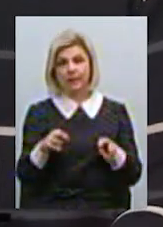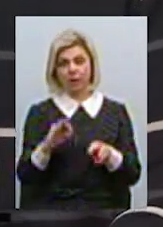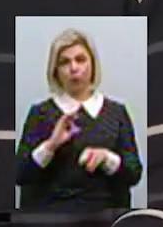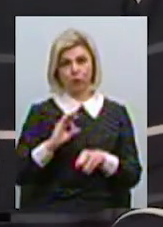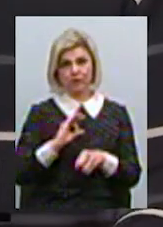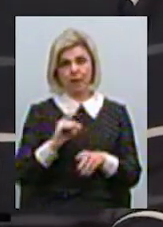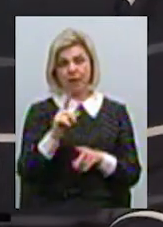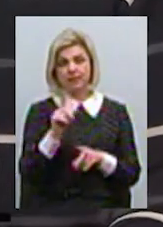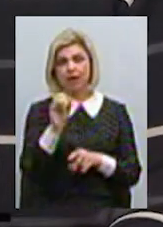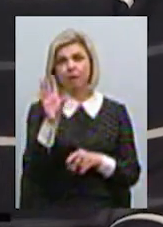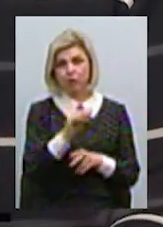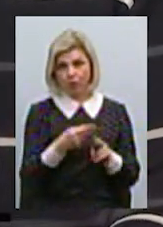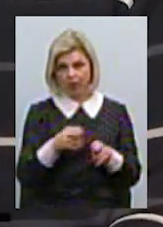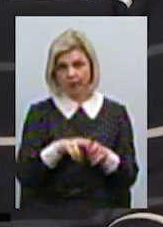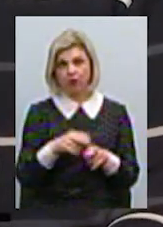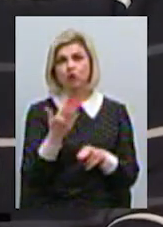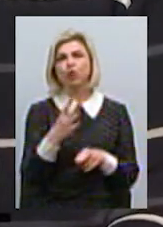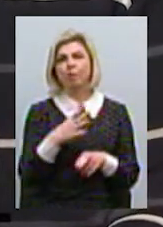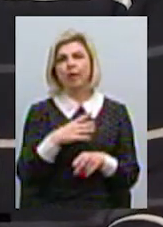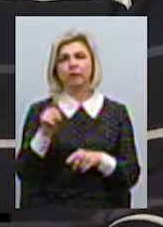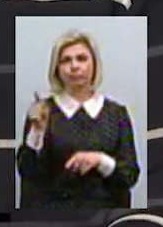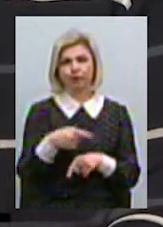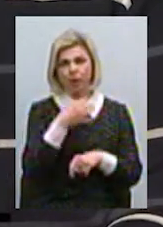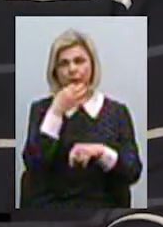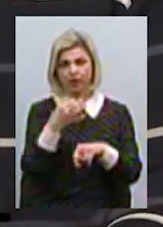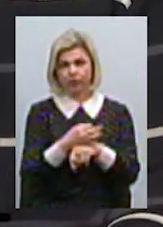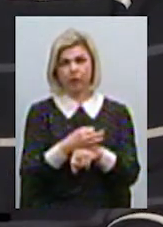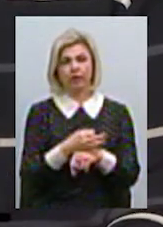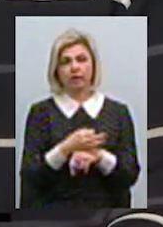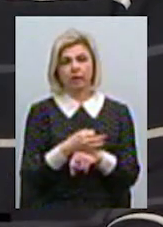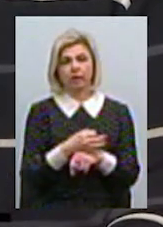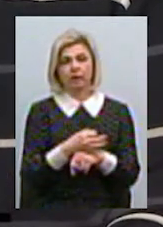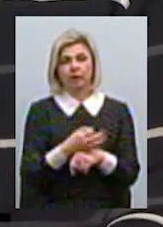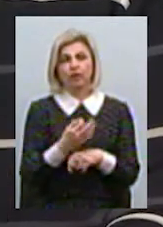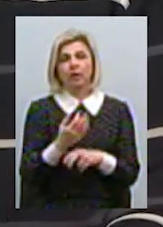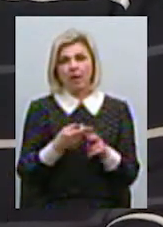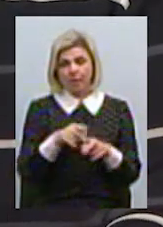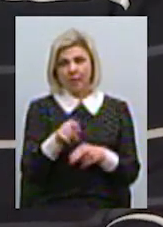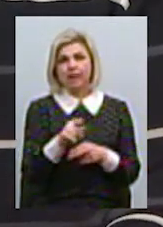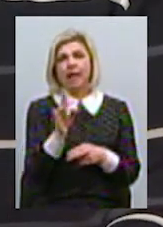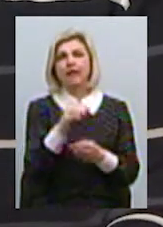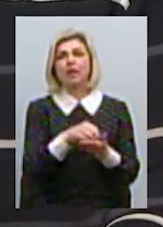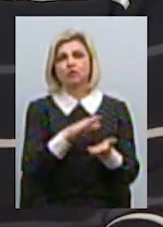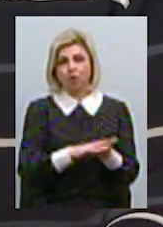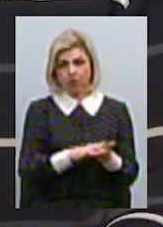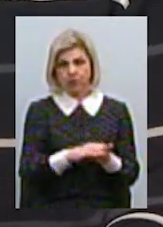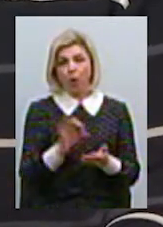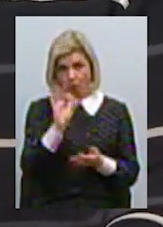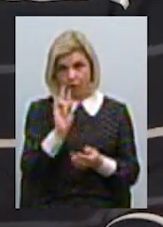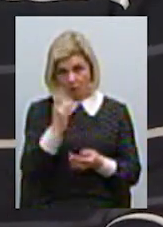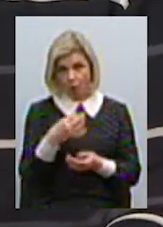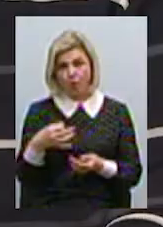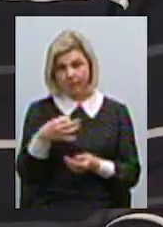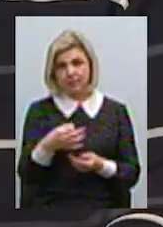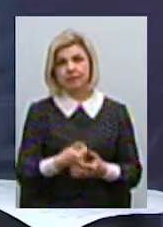за останній рік було притягнуто до відповідальності, до якої, прикладом так, саме реєстраторів? Ми будемо говорити про Миколаївську область, так? Так, так.